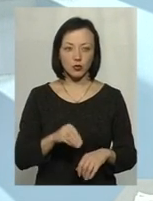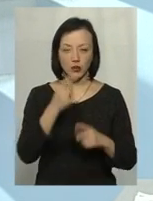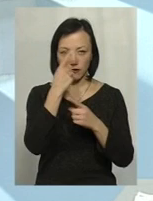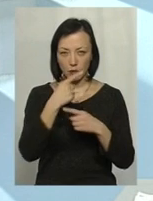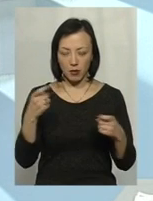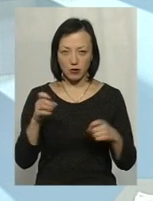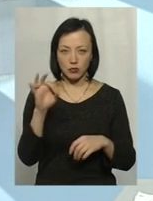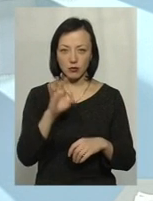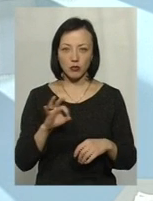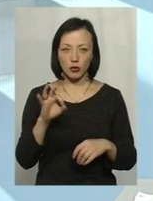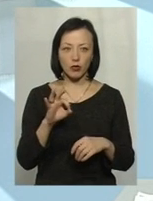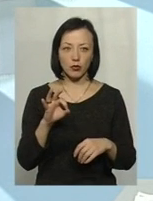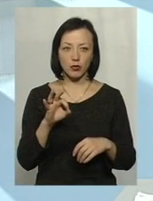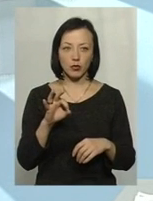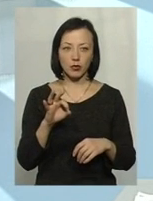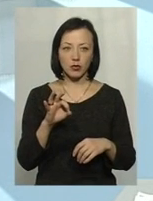про